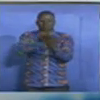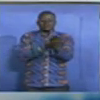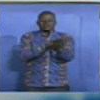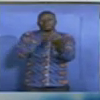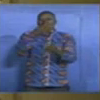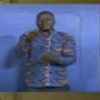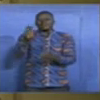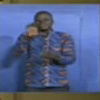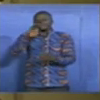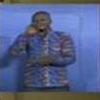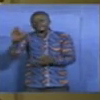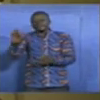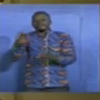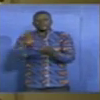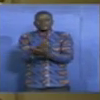Zalissa Sanfo.